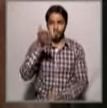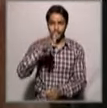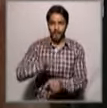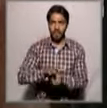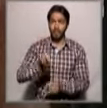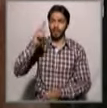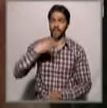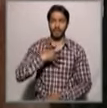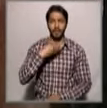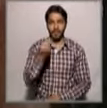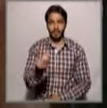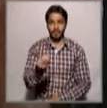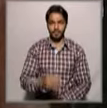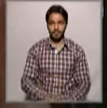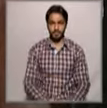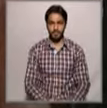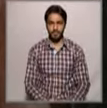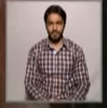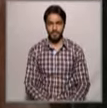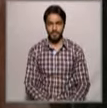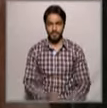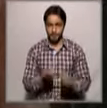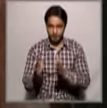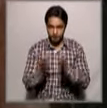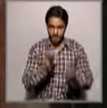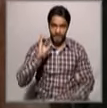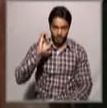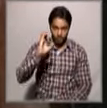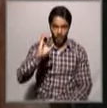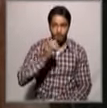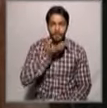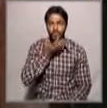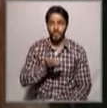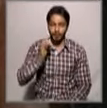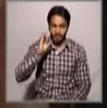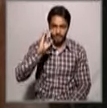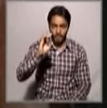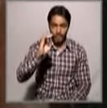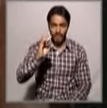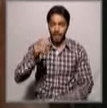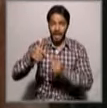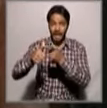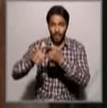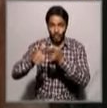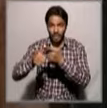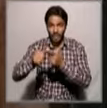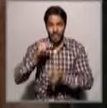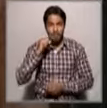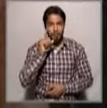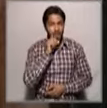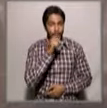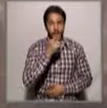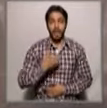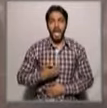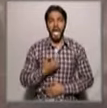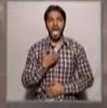اللهم امين يا رب العالمين. طب ماذا تقول لأختنا الفاضلة أم رندا؟ بالنسبه للأخت الفاضلة، عقدة الإحساس بالذنب هذه عقدة طبيعية